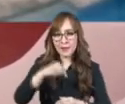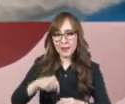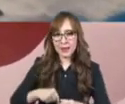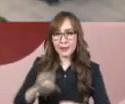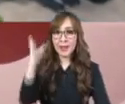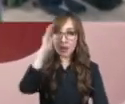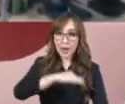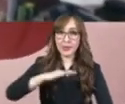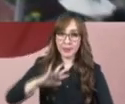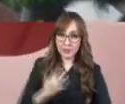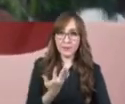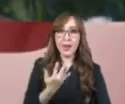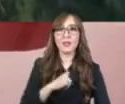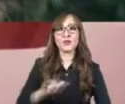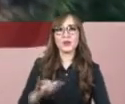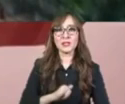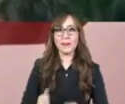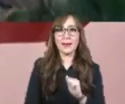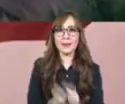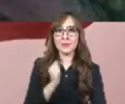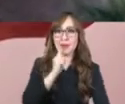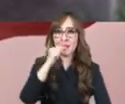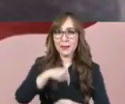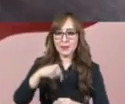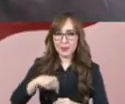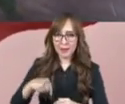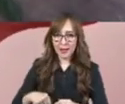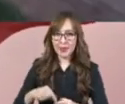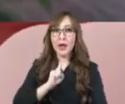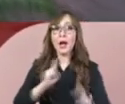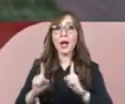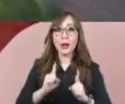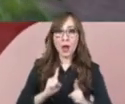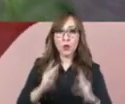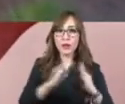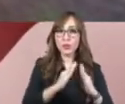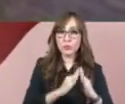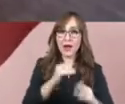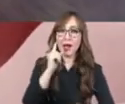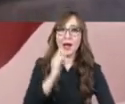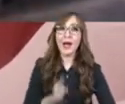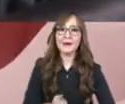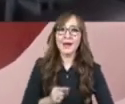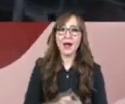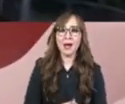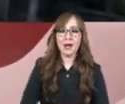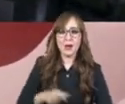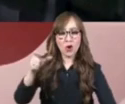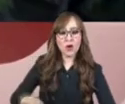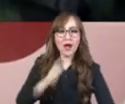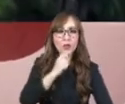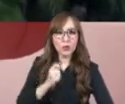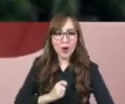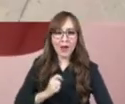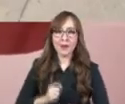ada ceritanya nih, orang yang harus kita jaga ya, orang tua misalnya. Kalaupun misalnya nggak pakai antigen, mahal dok antigen,